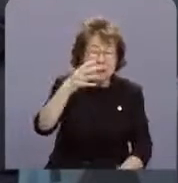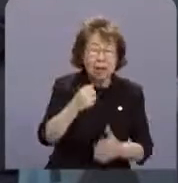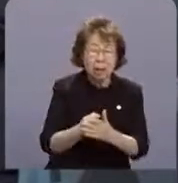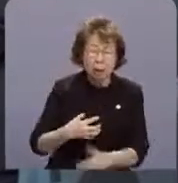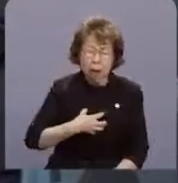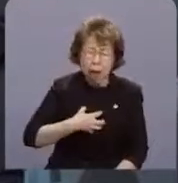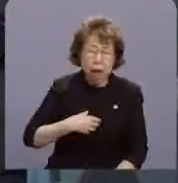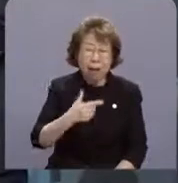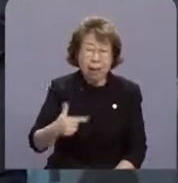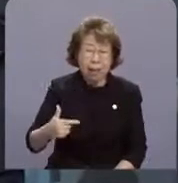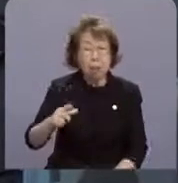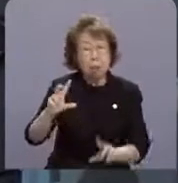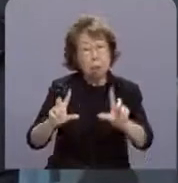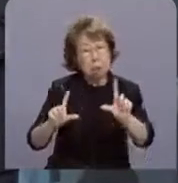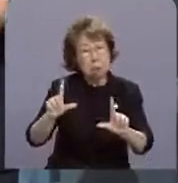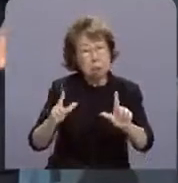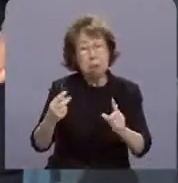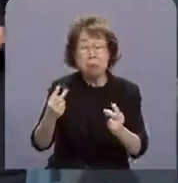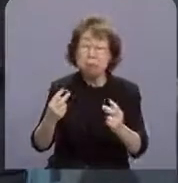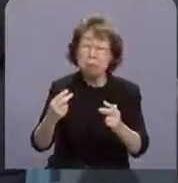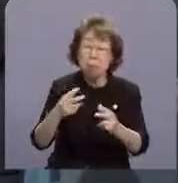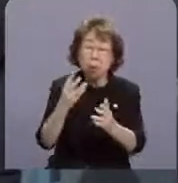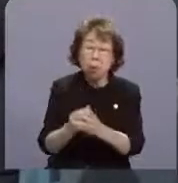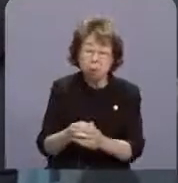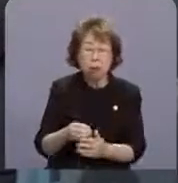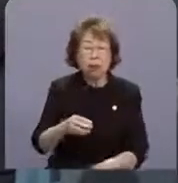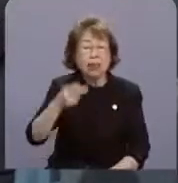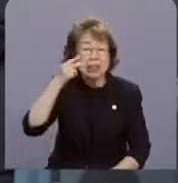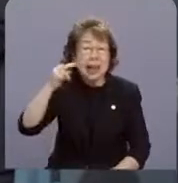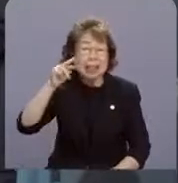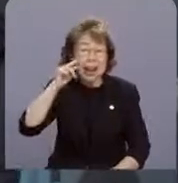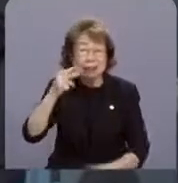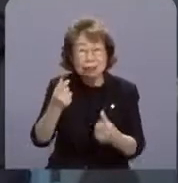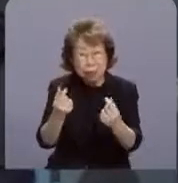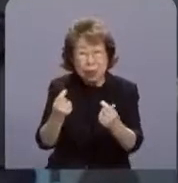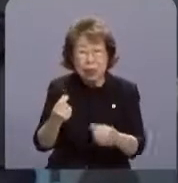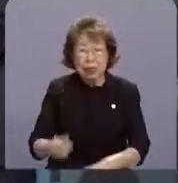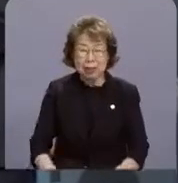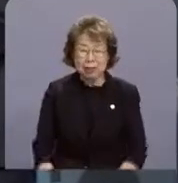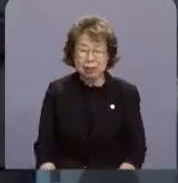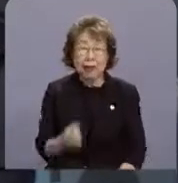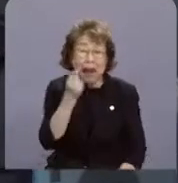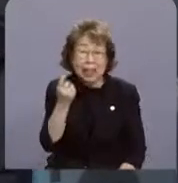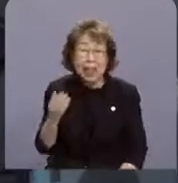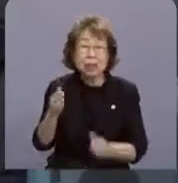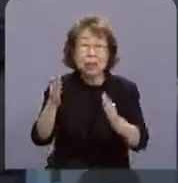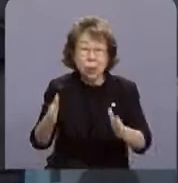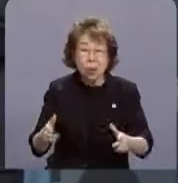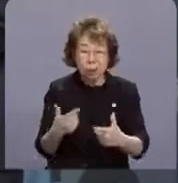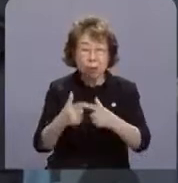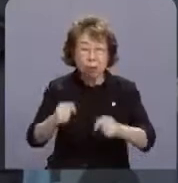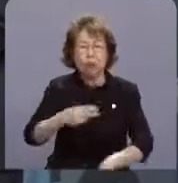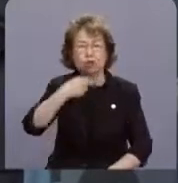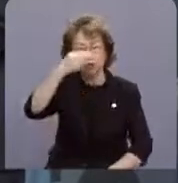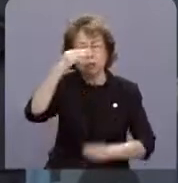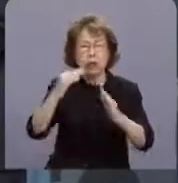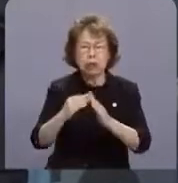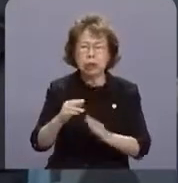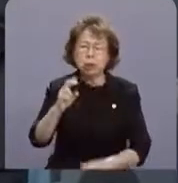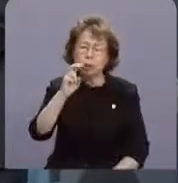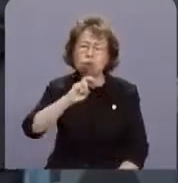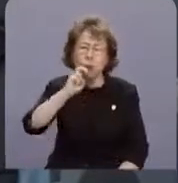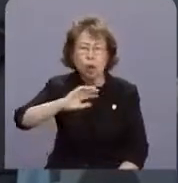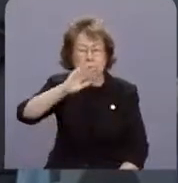상황이 나빴던 점을 고려하면 이 착시 현상으로 볼 수 있습니다 지난 한 달 동안 부산 연 유흥 시설과 노래연습장